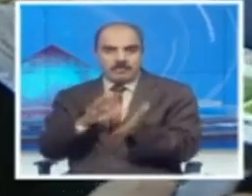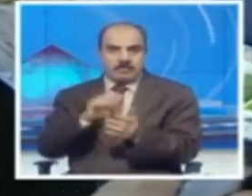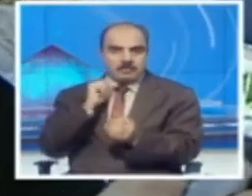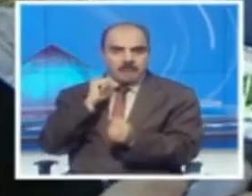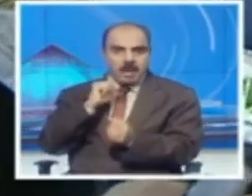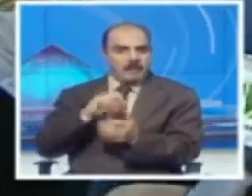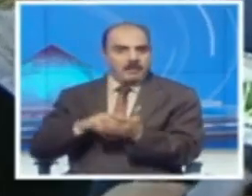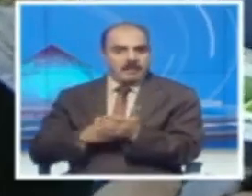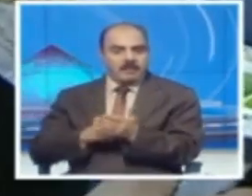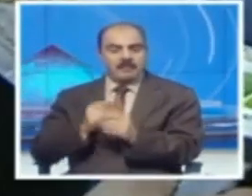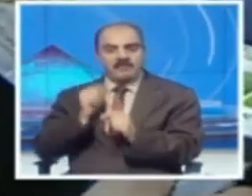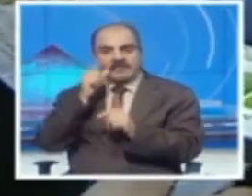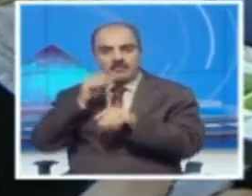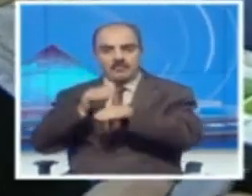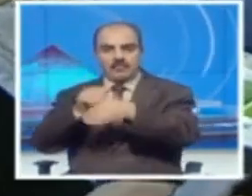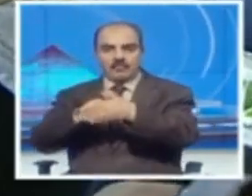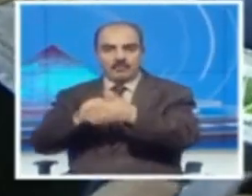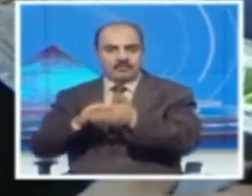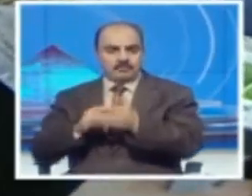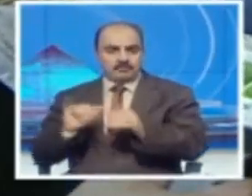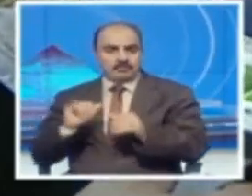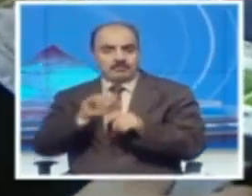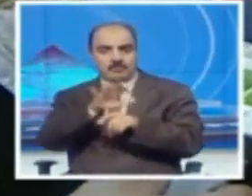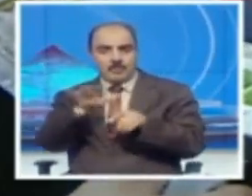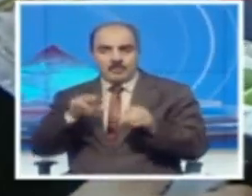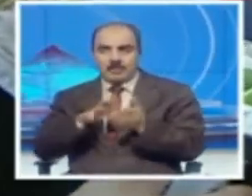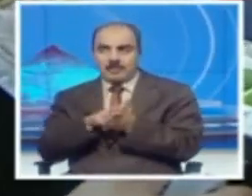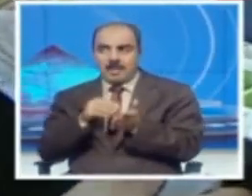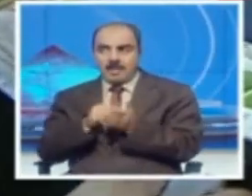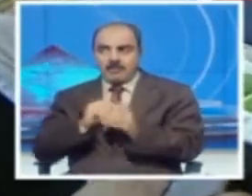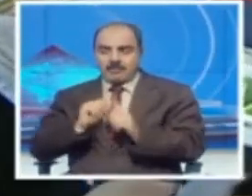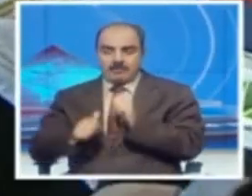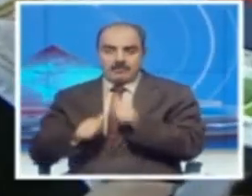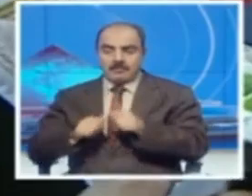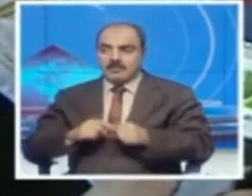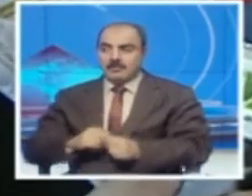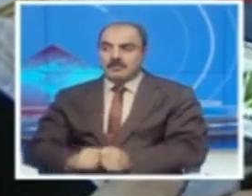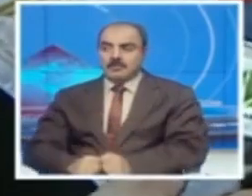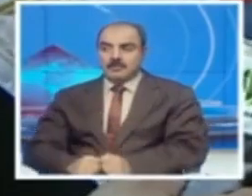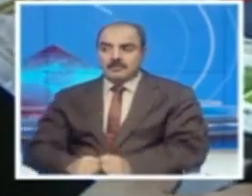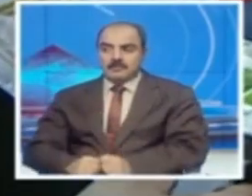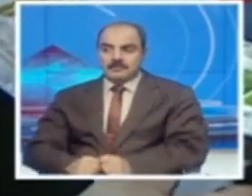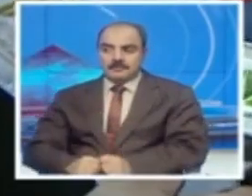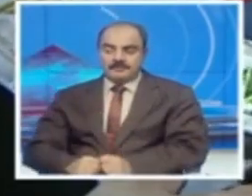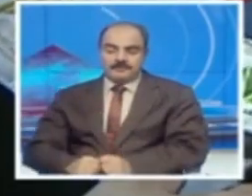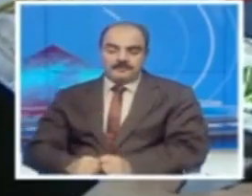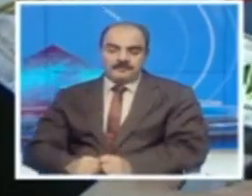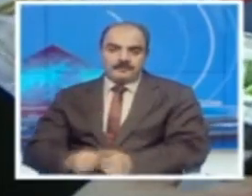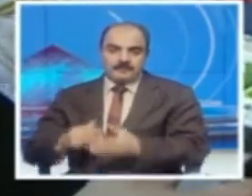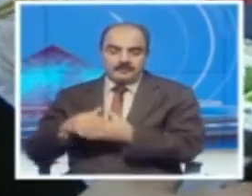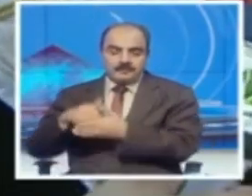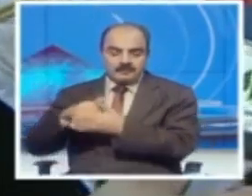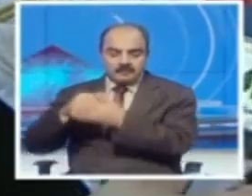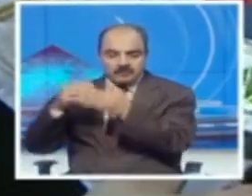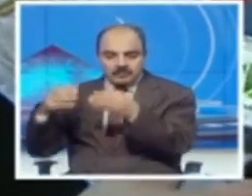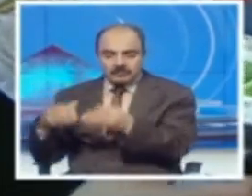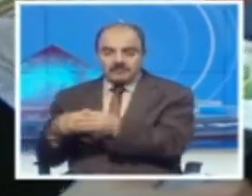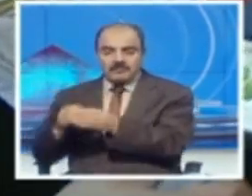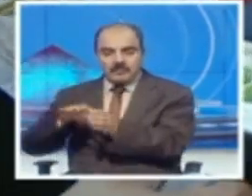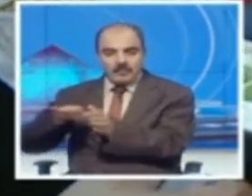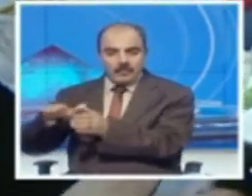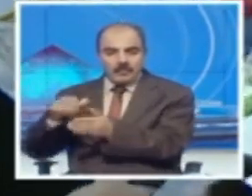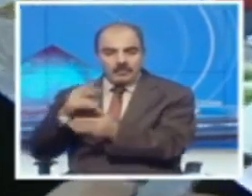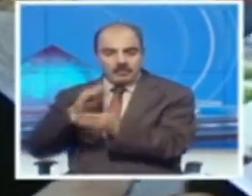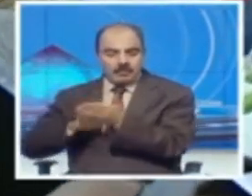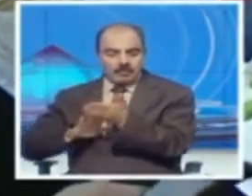المناخ من وجهه نظر التامين. هيكون عندنا بدايه لاطلاق مجمع لتامين